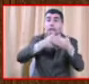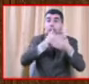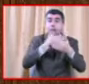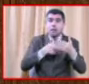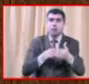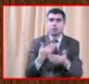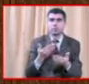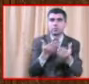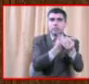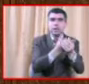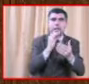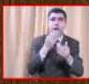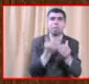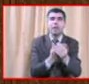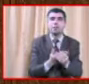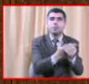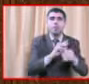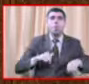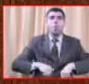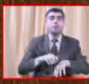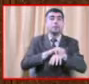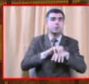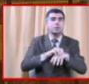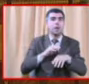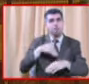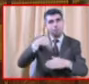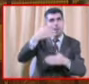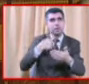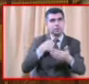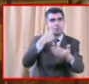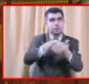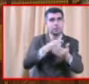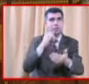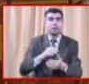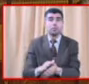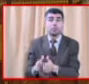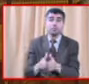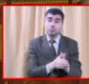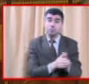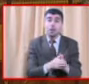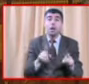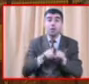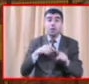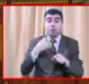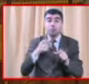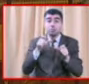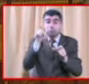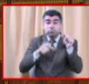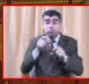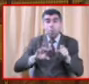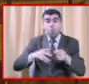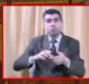هذه المناطق للأيام الأربعة الماضية، سأسلمكم لاحقا إن شاء الله. كارثة وطنية تتطلب وقفة وإجراءات